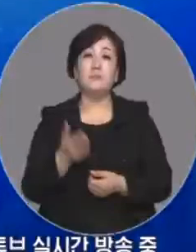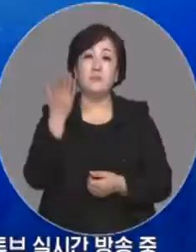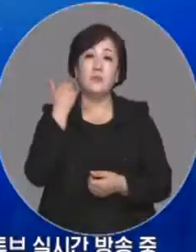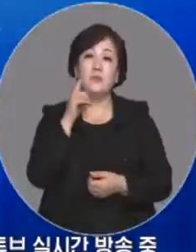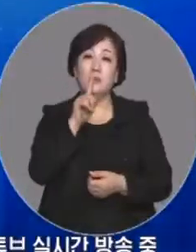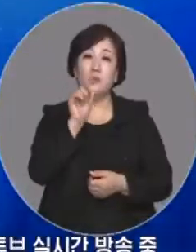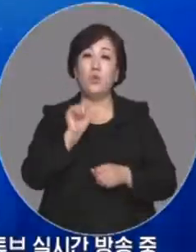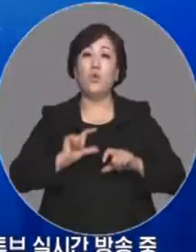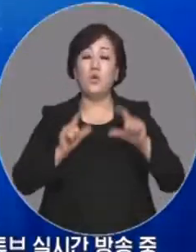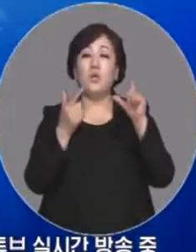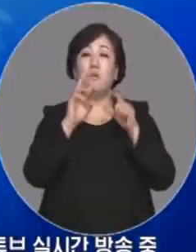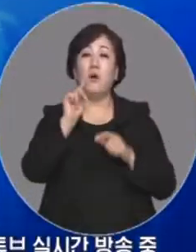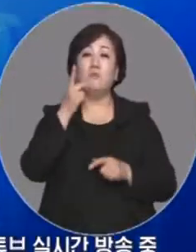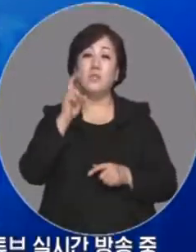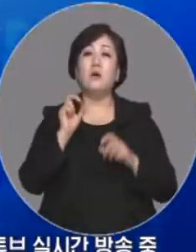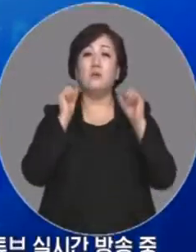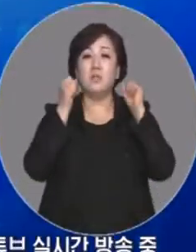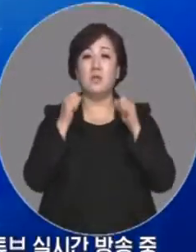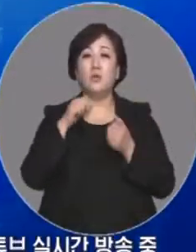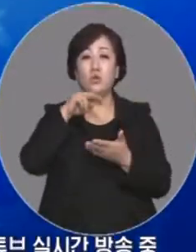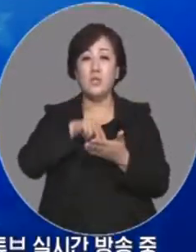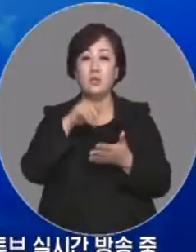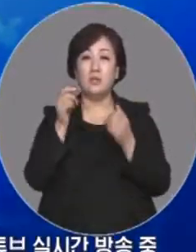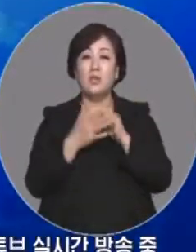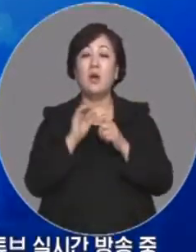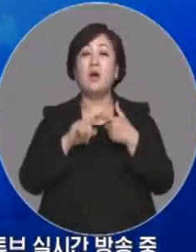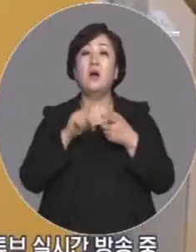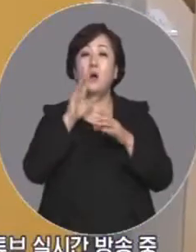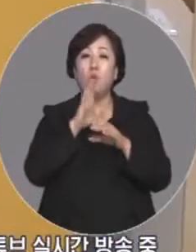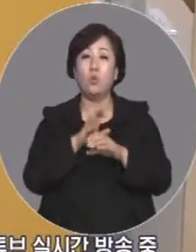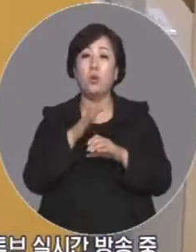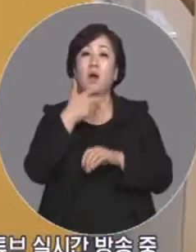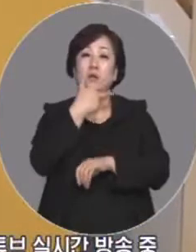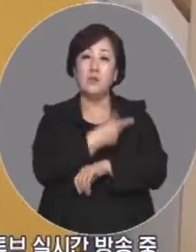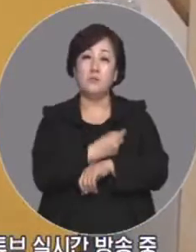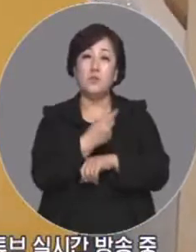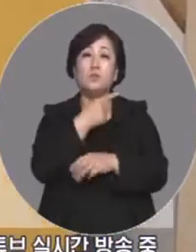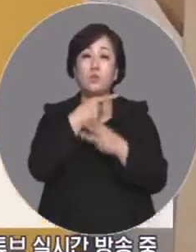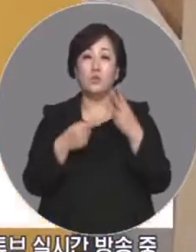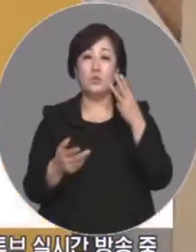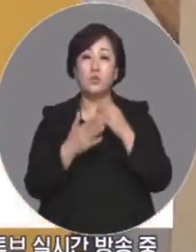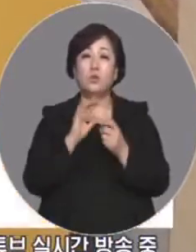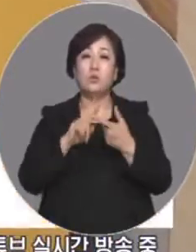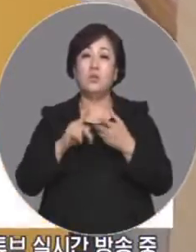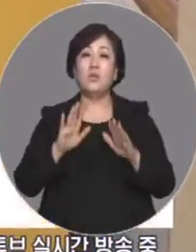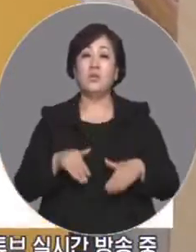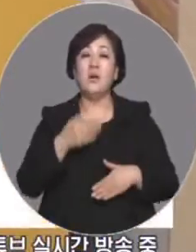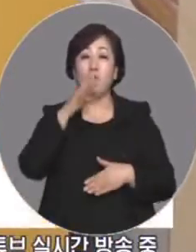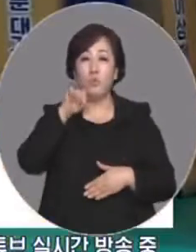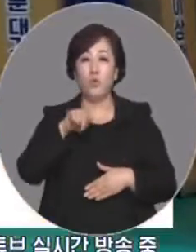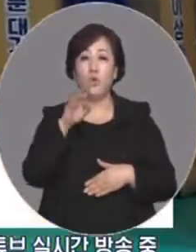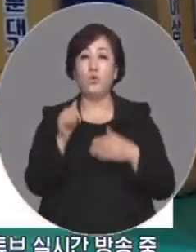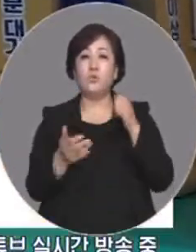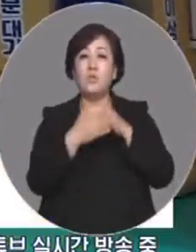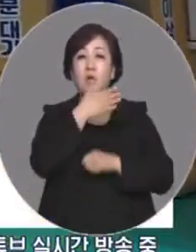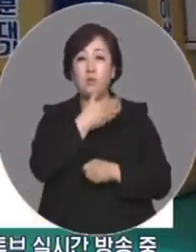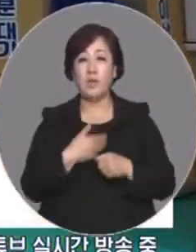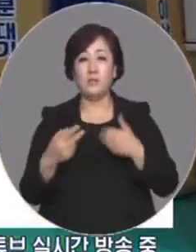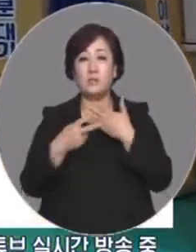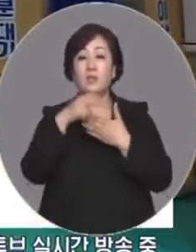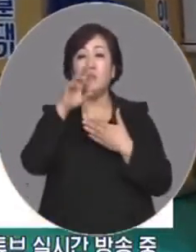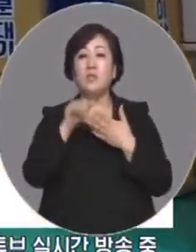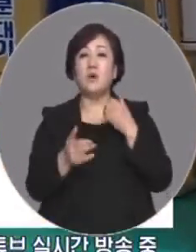지난달 15일 범서체육센터에서 코로나 백신 접종을 시작한 울주군이 남부 보건지소에서도 백신 접종센터를